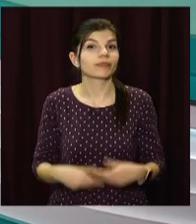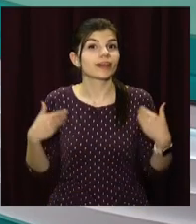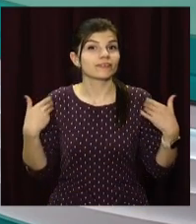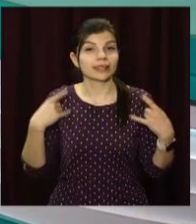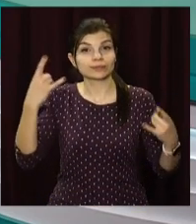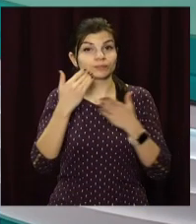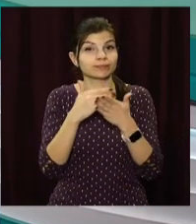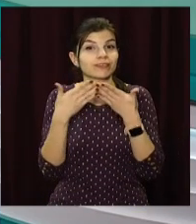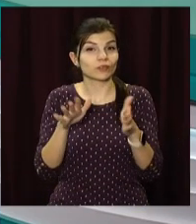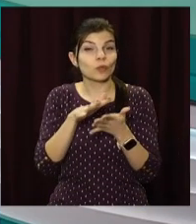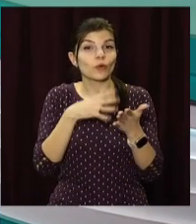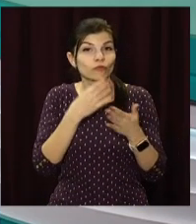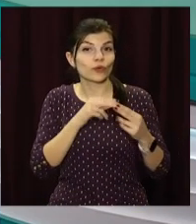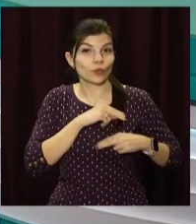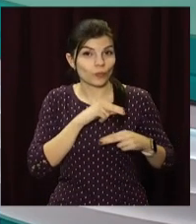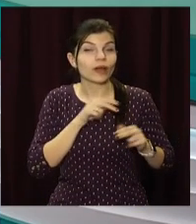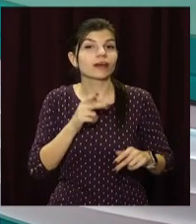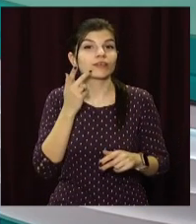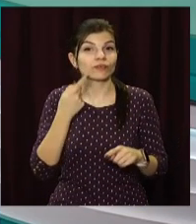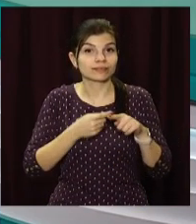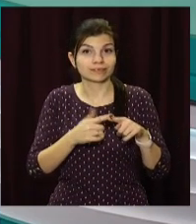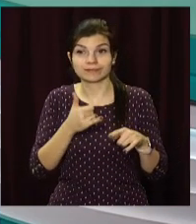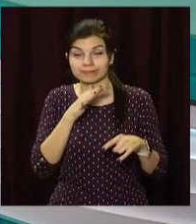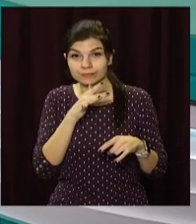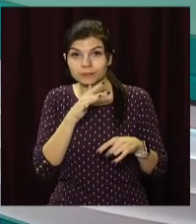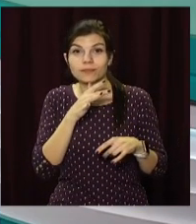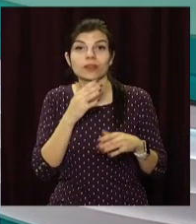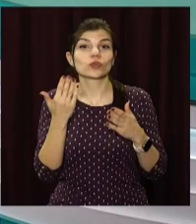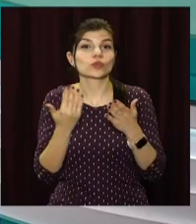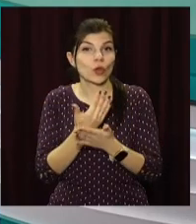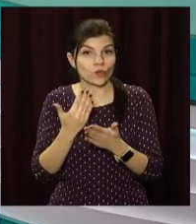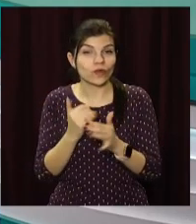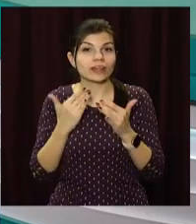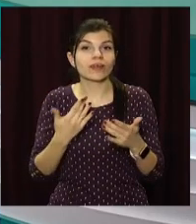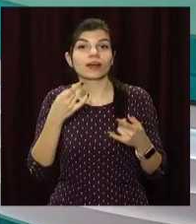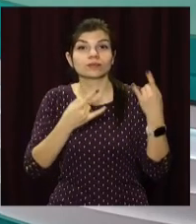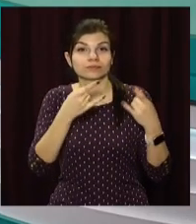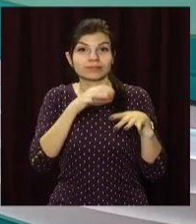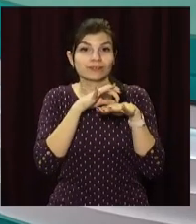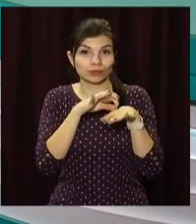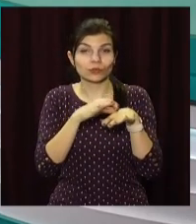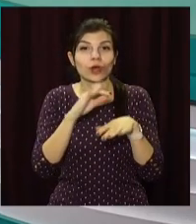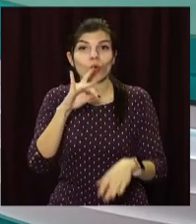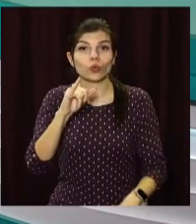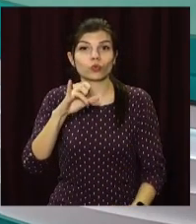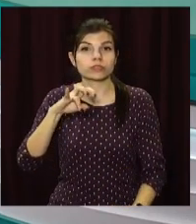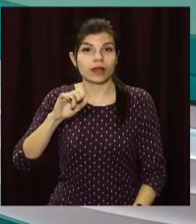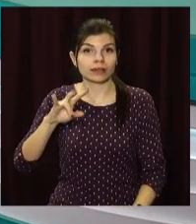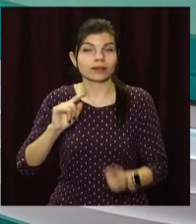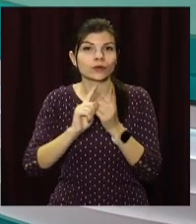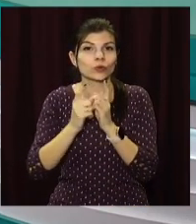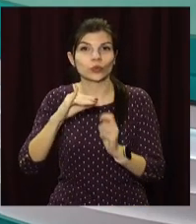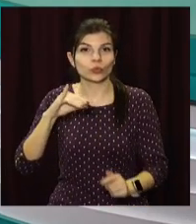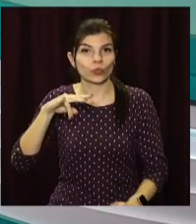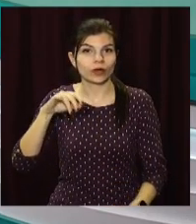Вітаю, відкритий продовжує свою роботу. І як завжди, у цій порі новини для вас працюють Руслана Козиряцька та сурдоперекладачка